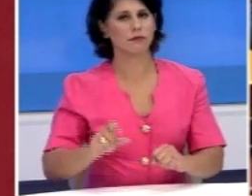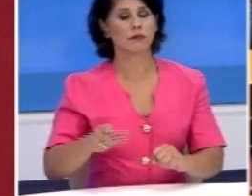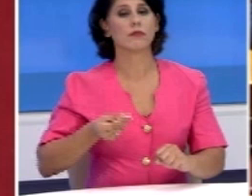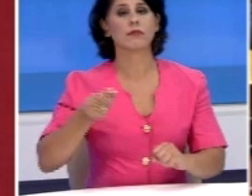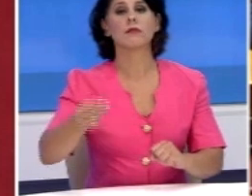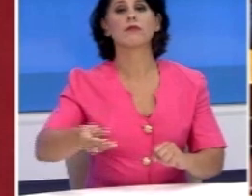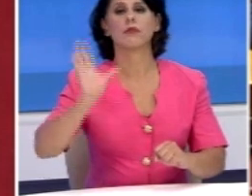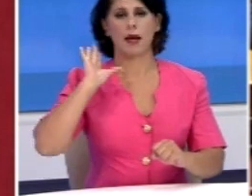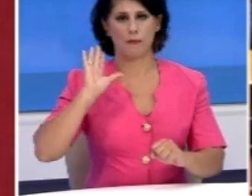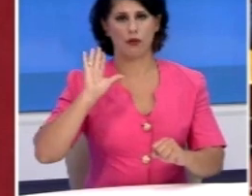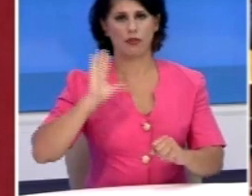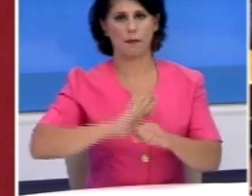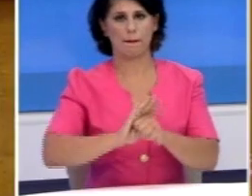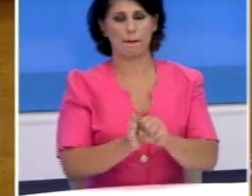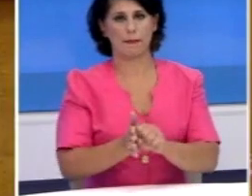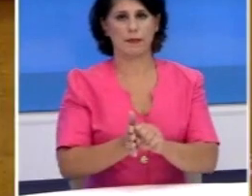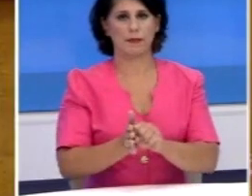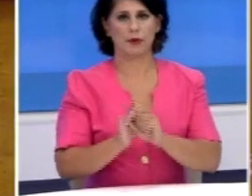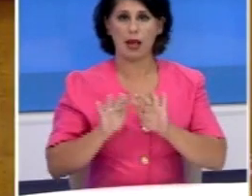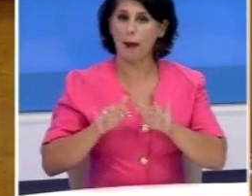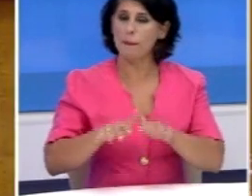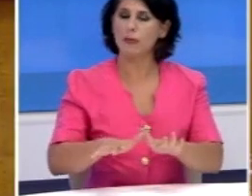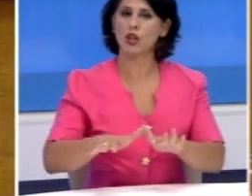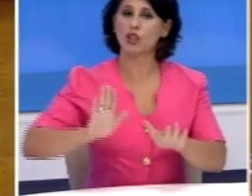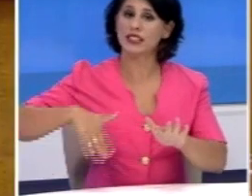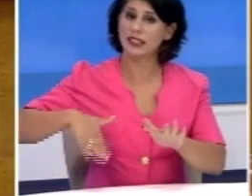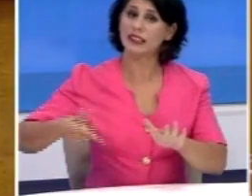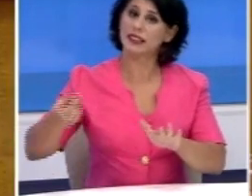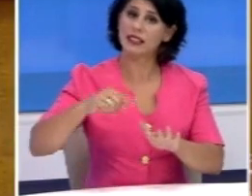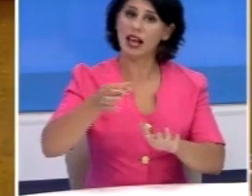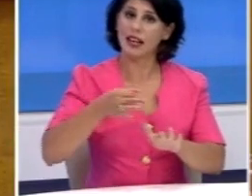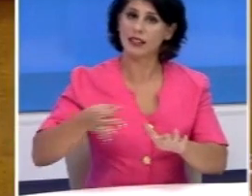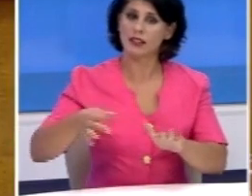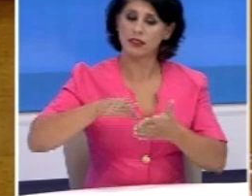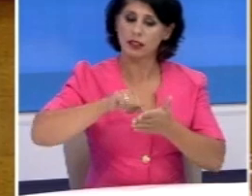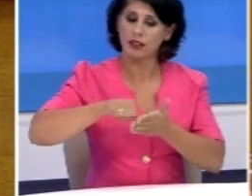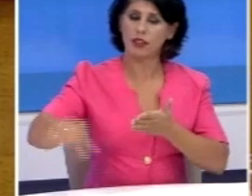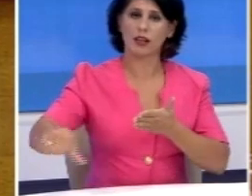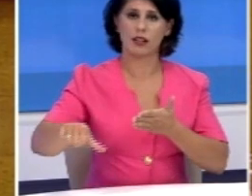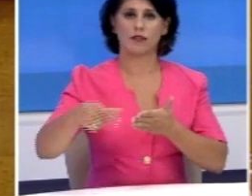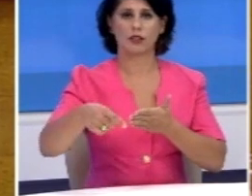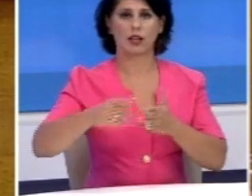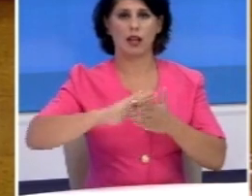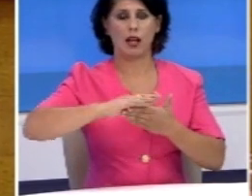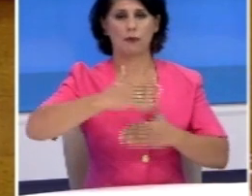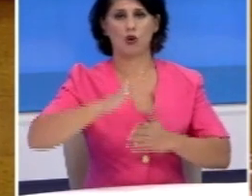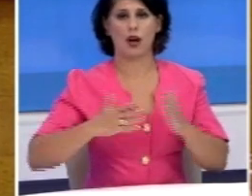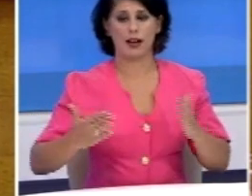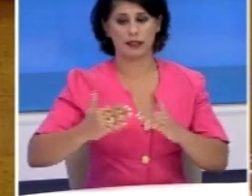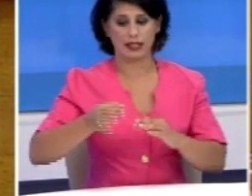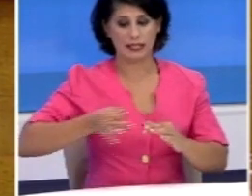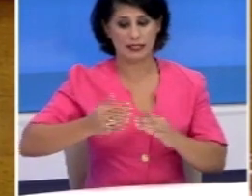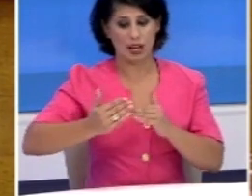απόδοση πλήρους επίρρεια στην Κρήτη και στα άλλα νησιά, στη διαγραφή από το χάρτη των νησιών νότια της